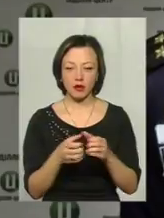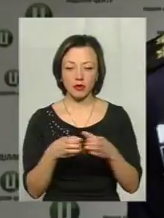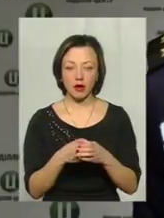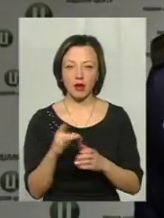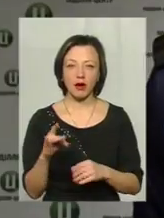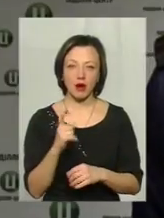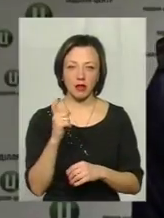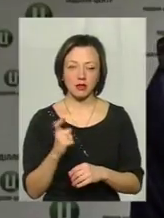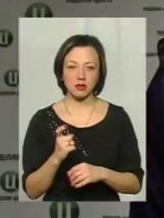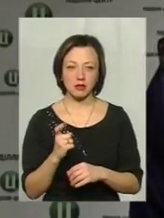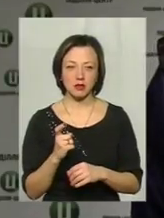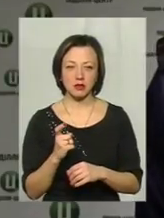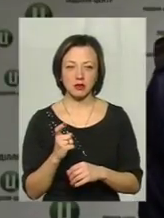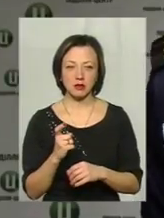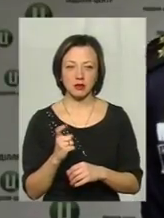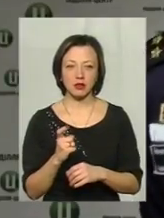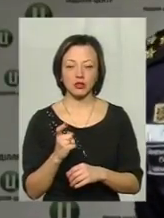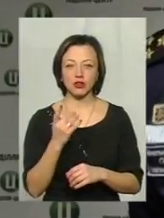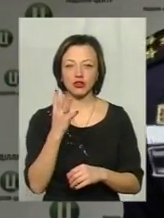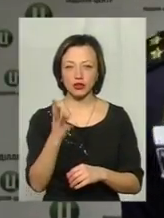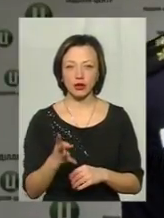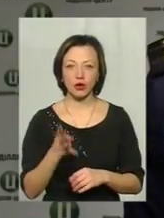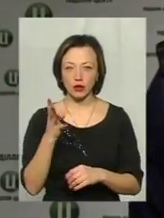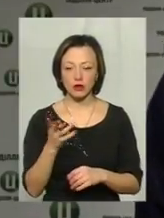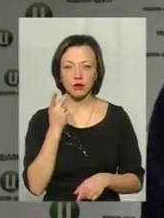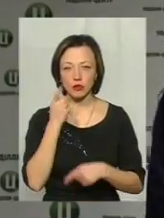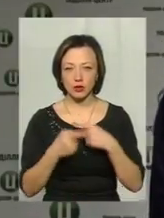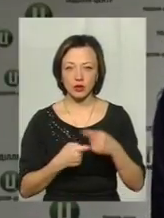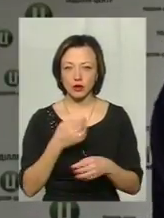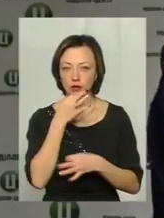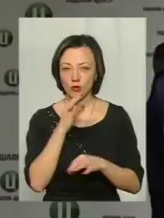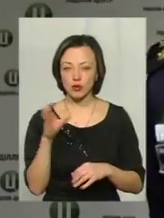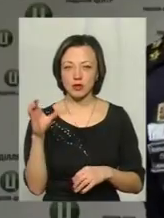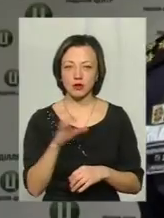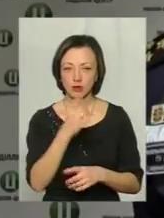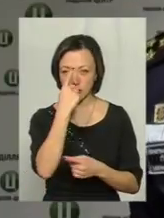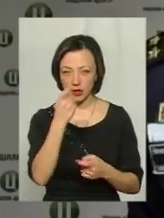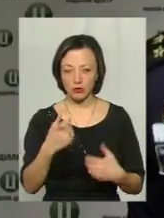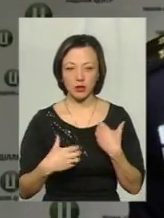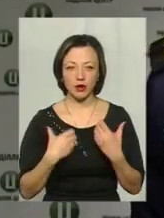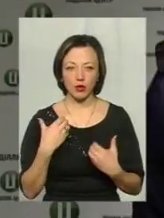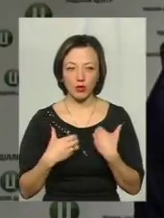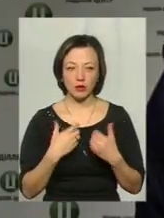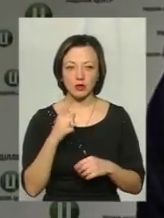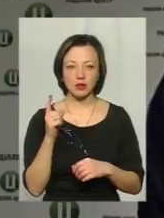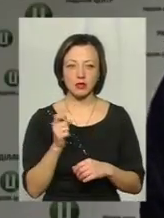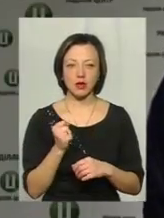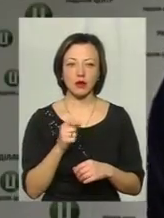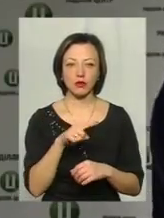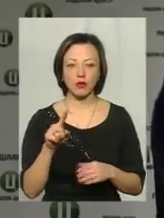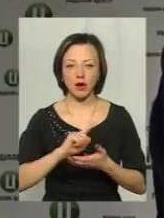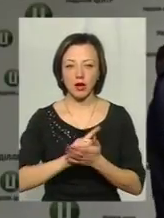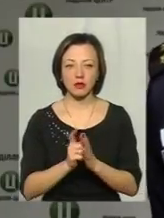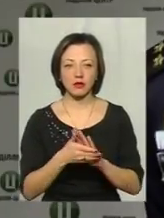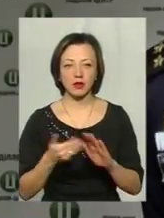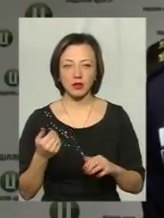раз, заступає один раз на 4 доби. Тобто постійно, в будь-яку секунду, за сигналом тривога, за номером екстреного